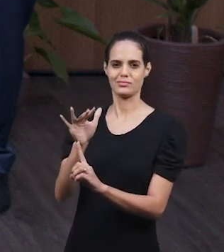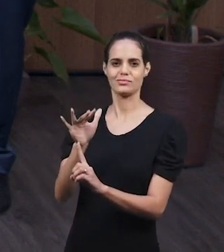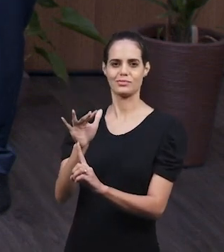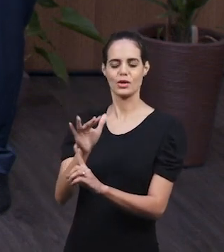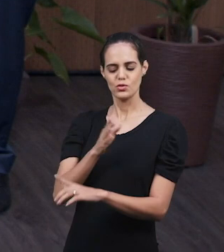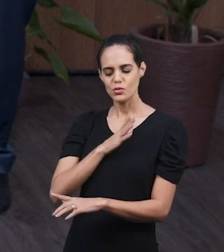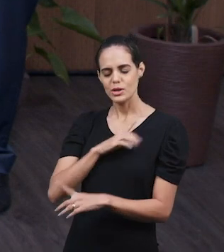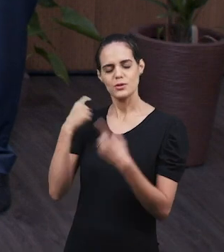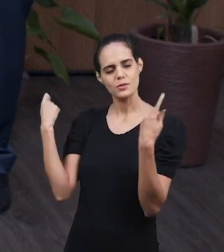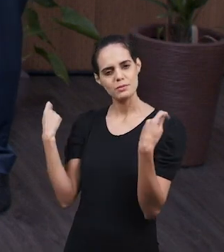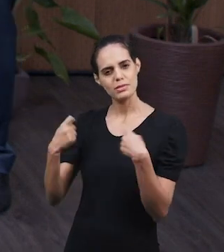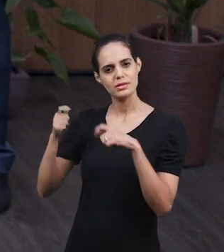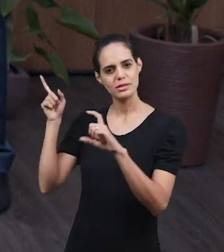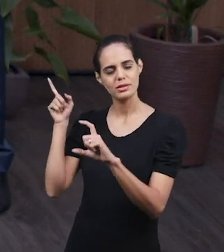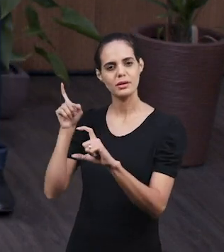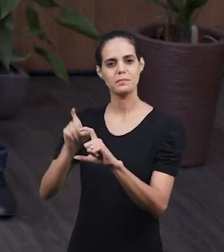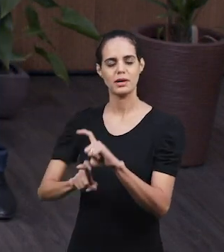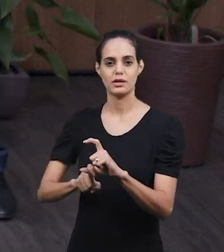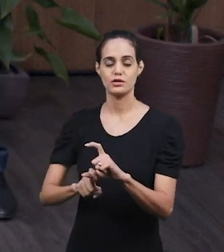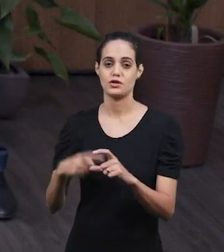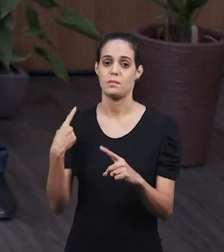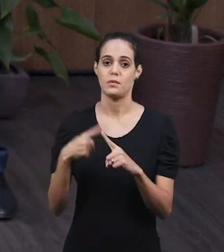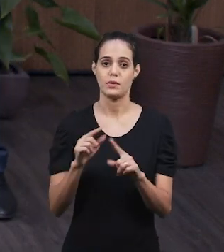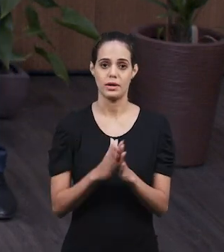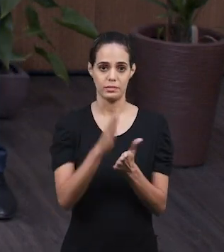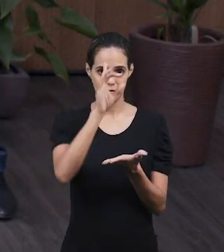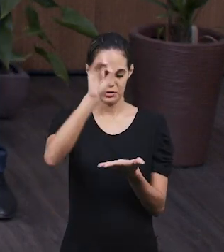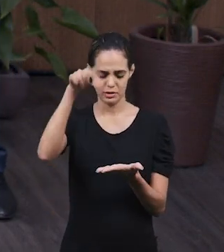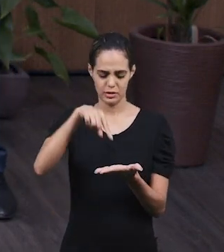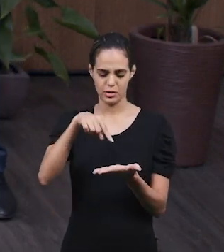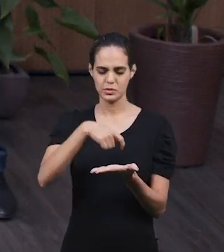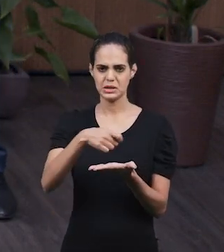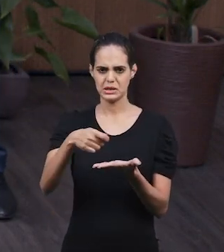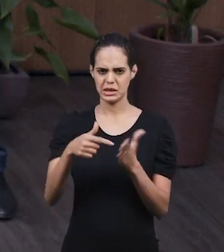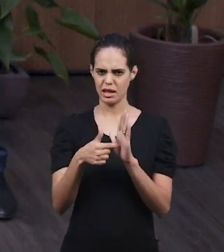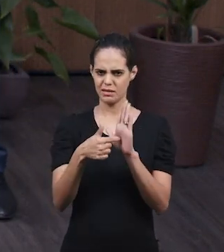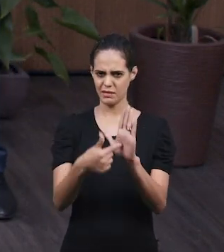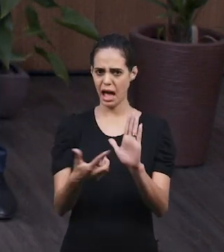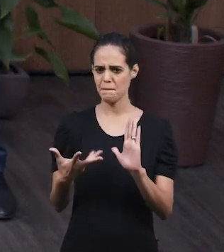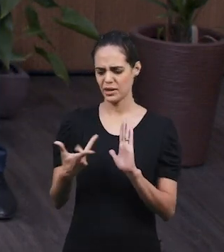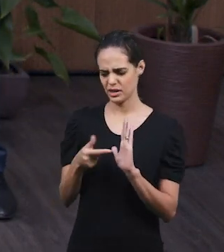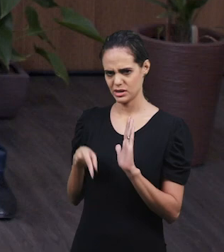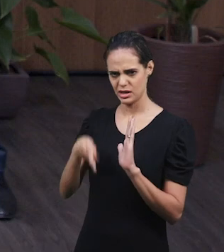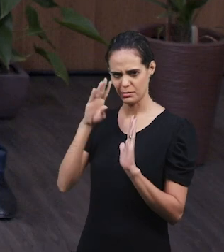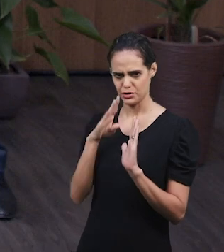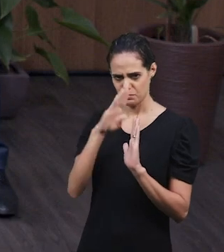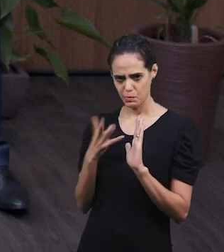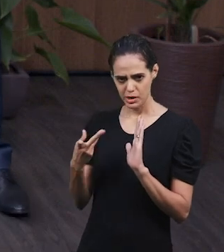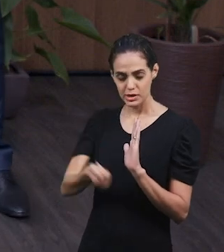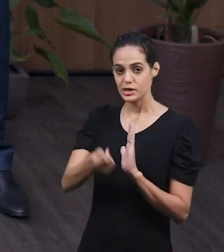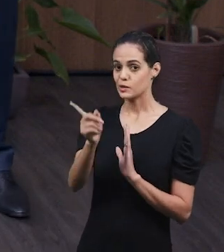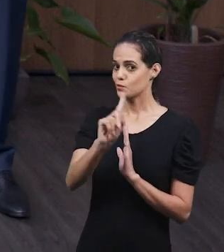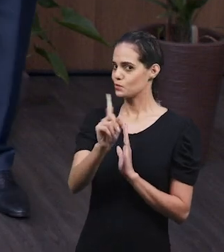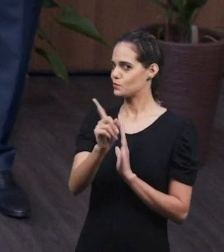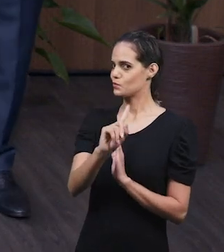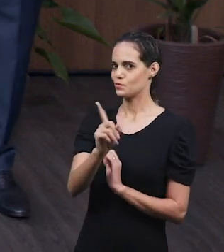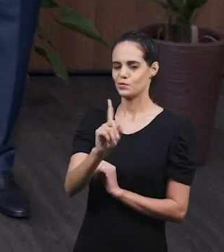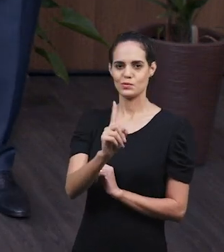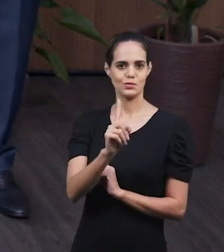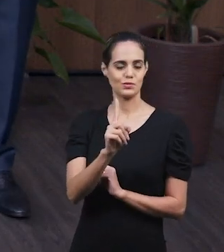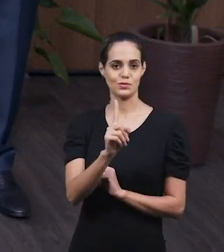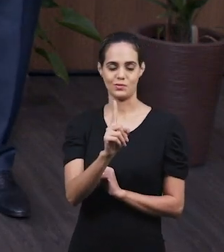nécessiteux. Parce que l'aveugle, il n'avait pas, la Bible ne dit pas qu'il méritait cela, mais c'était la grâce du Seigneur.